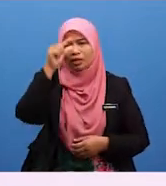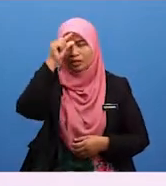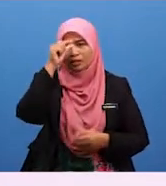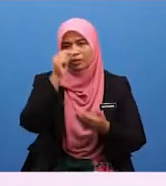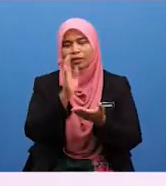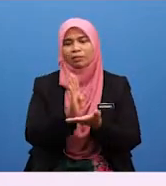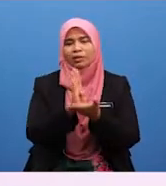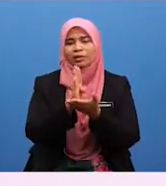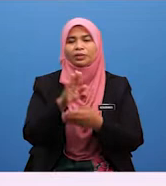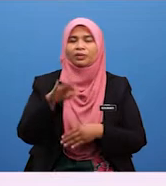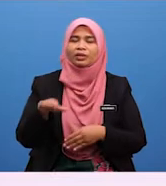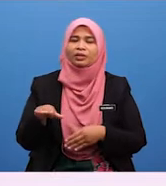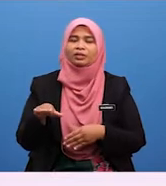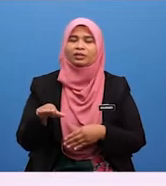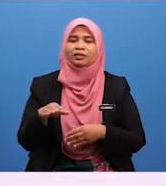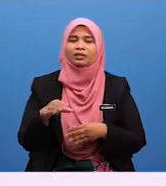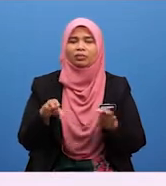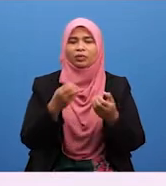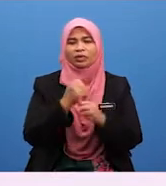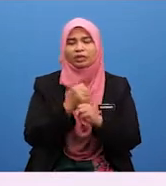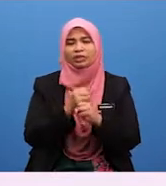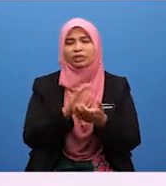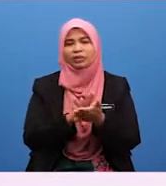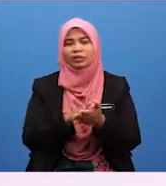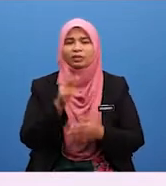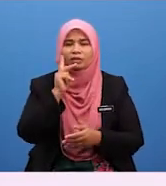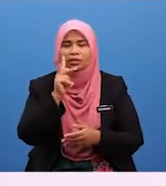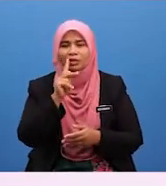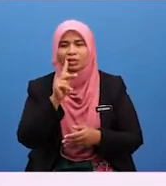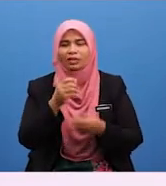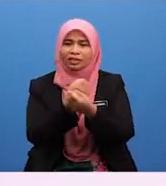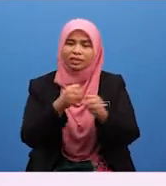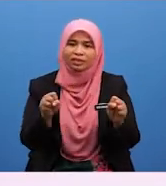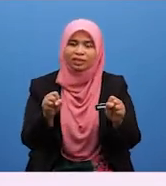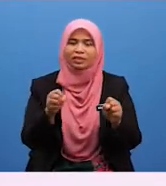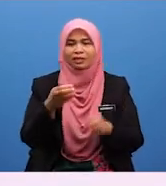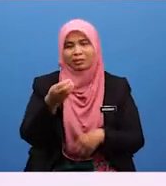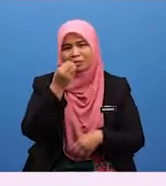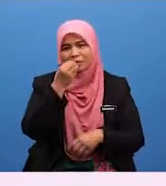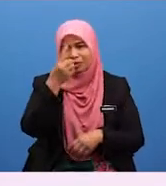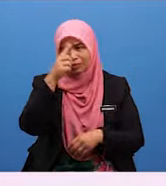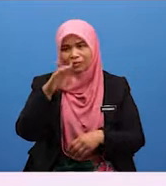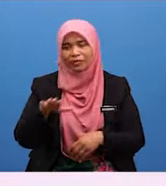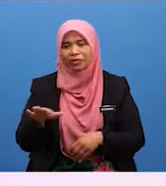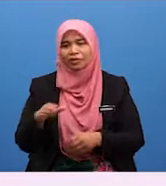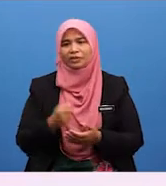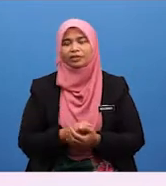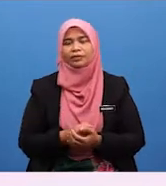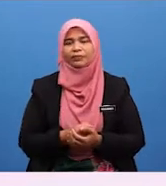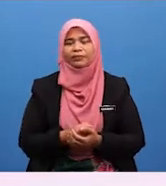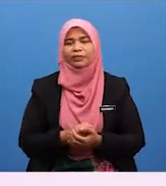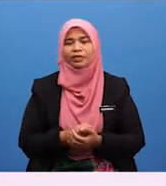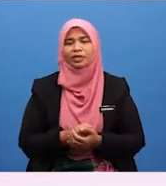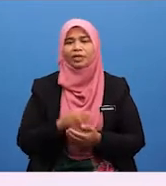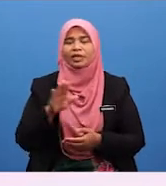Abang membantu adik membuat kerja sekolah. Kakak menyediakan sarapan untuk adik. Adik